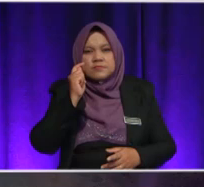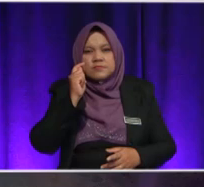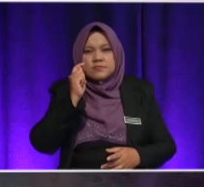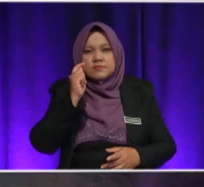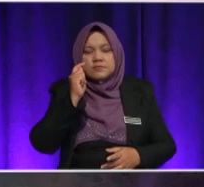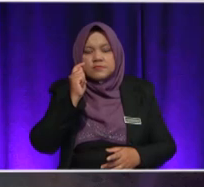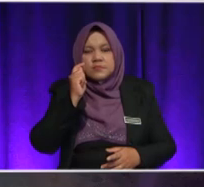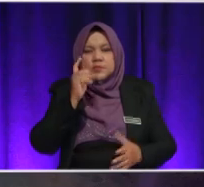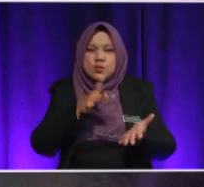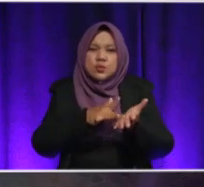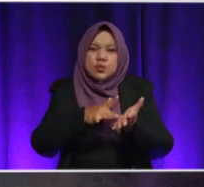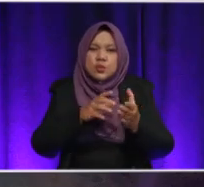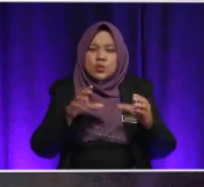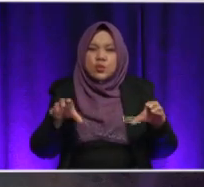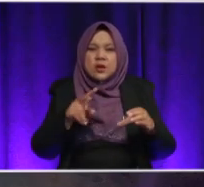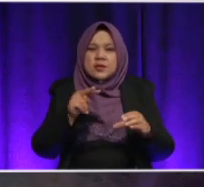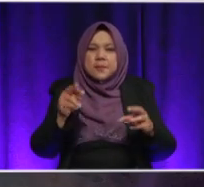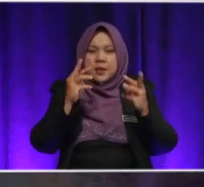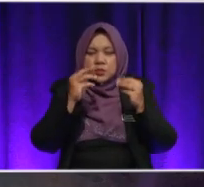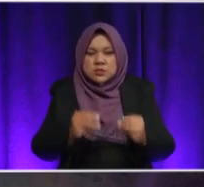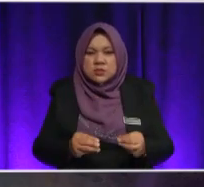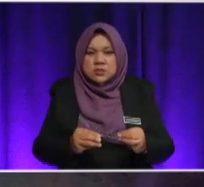yang obat-obatan manusia